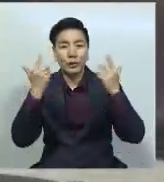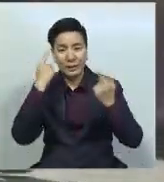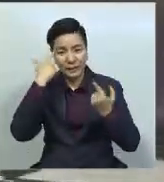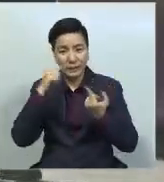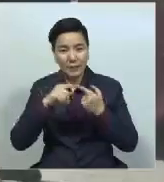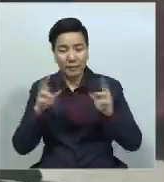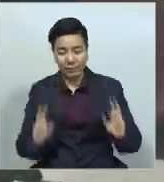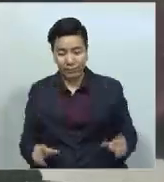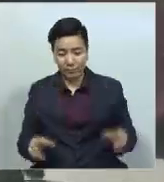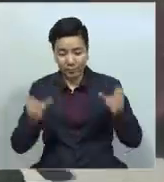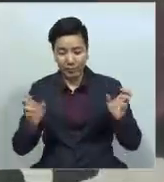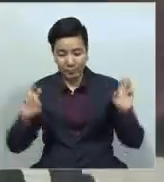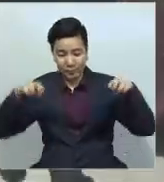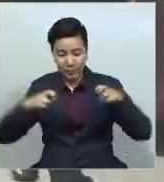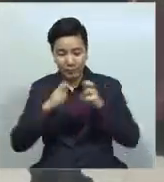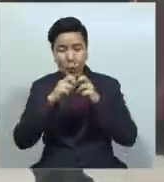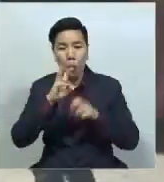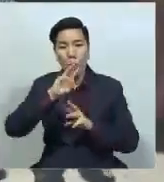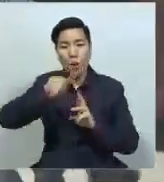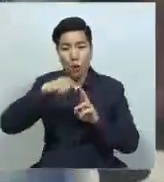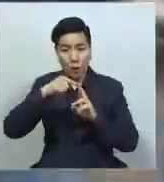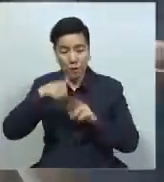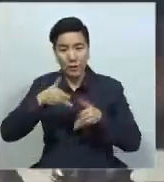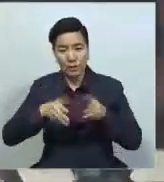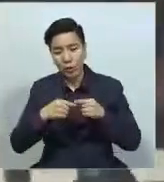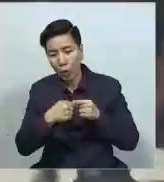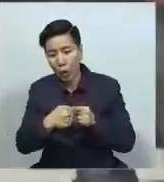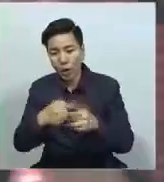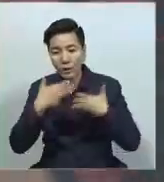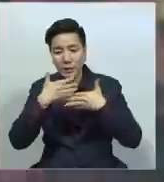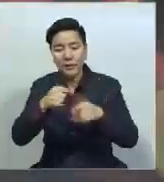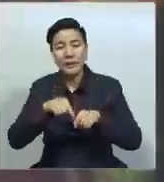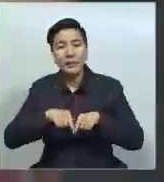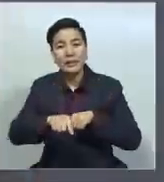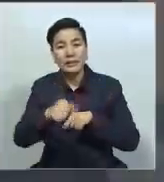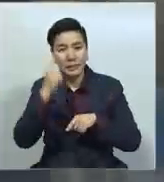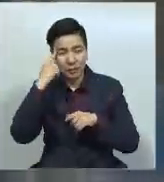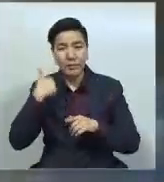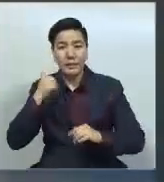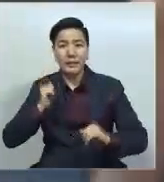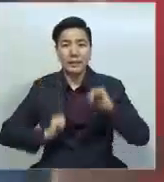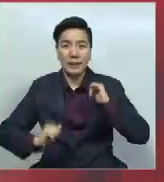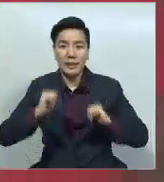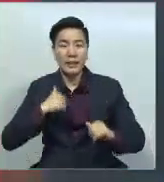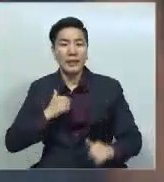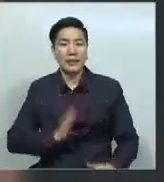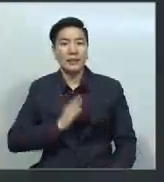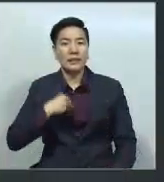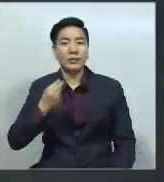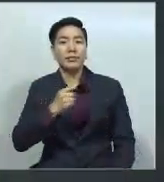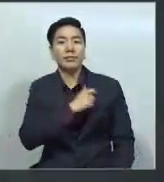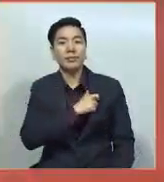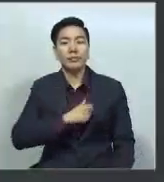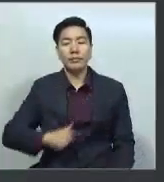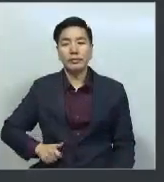ที่บริเวณซุ้มประตูเฉลิมพระเกียรติ6รอบถนนเยาวราชและก็ถนนต่อเนื่องใกล้เคียงด้วยนะครับโดยจะมีการแสดงนิทรรศการเฉลิมพระเกียรติส